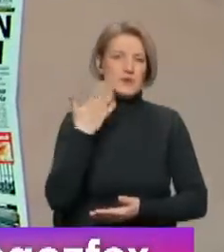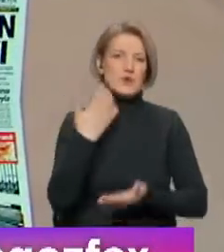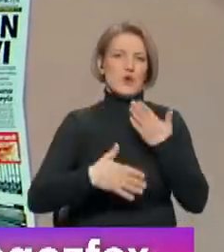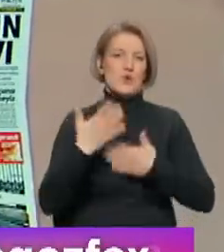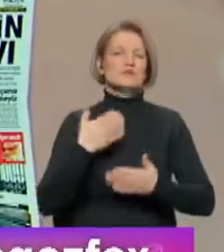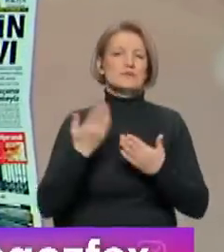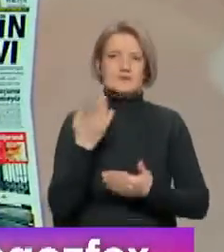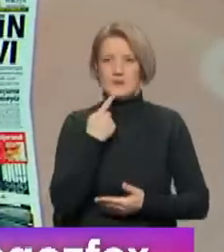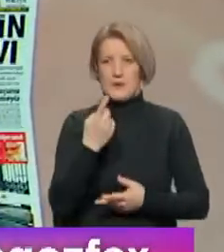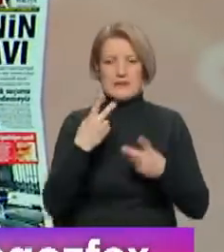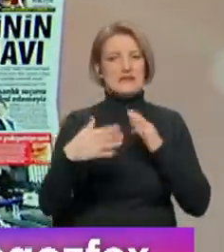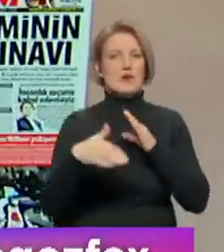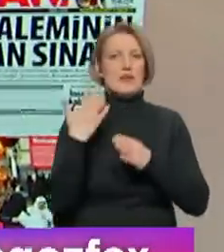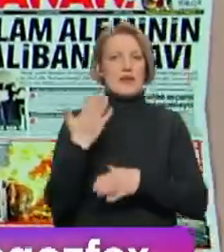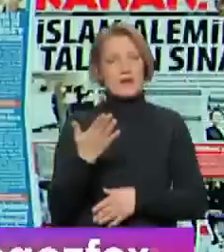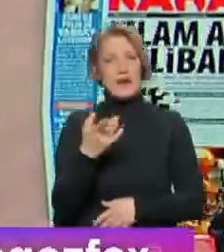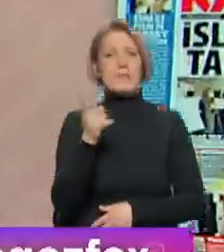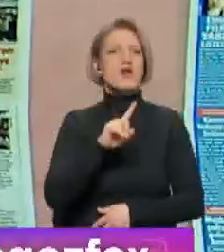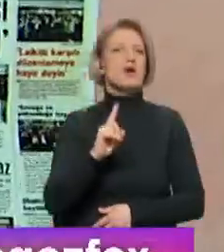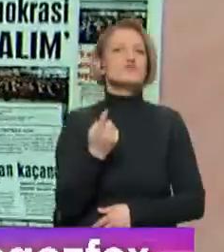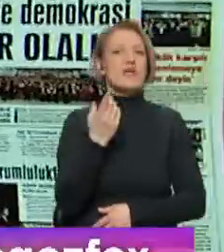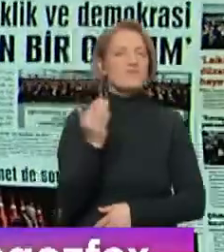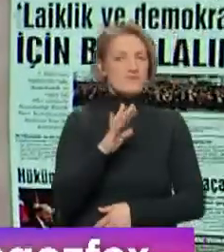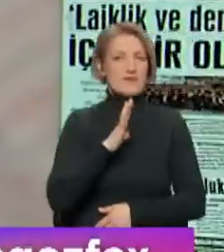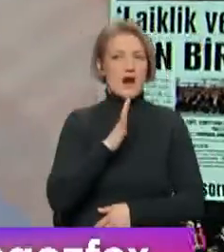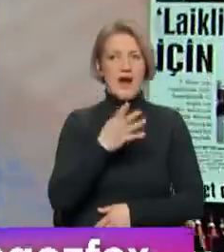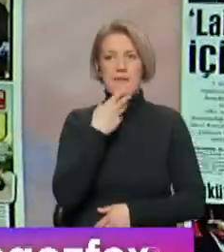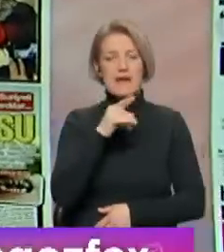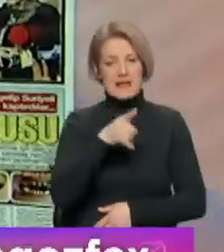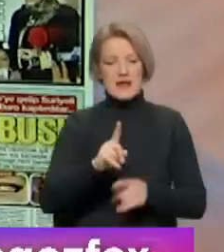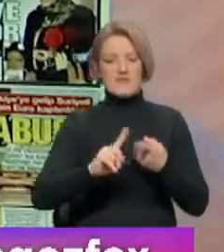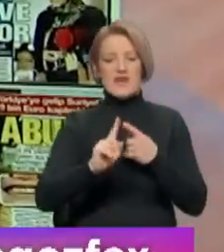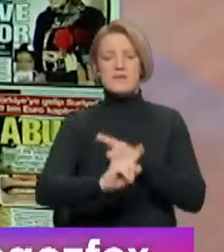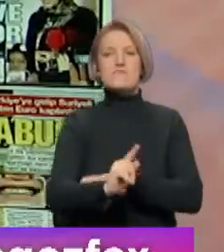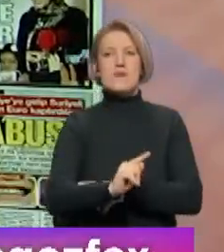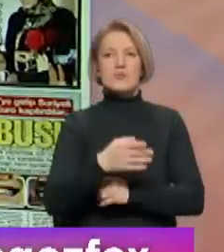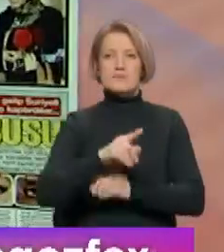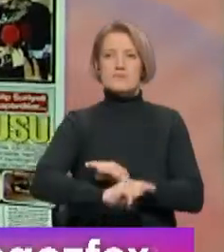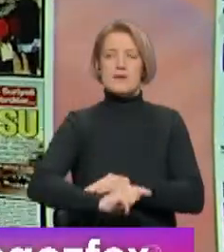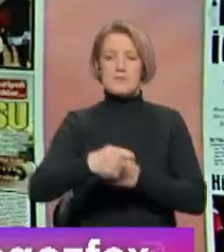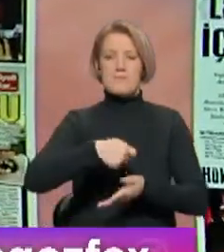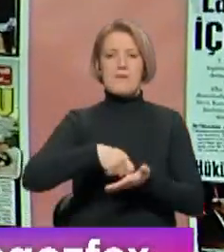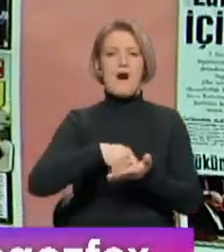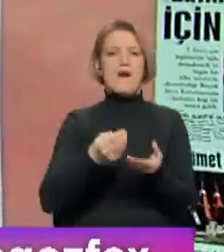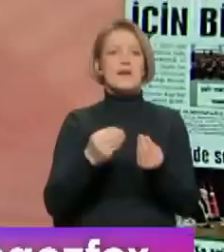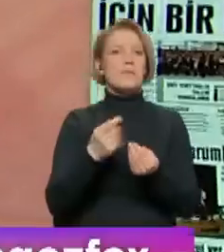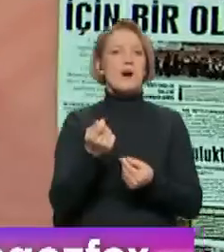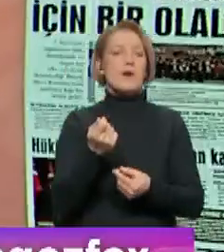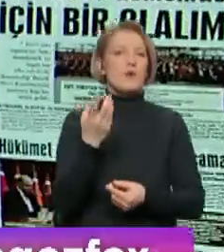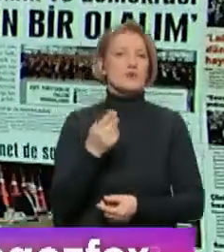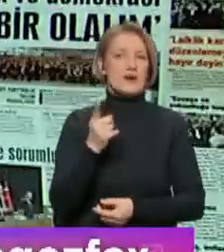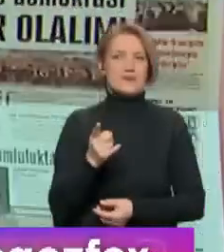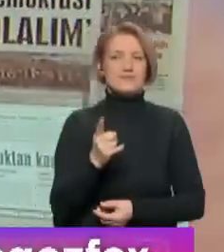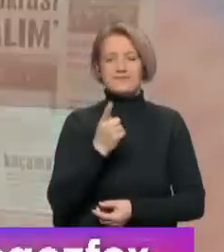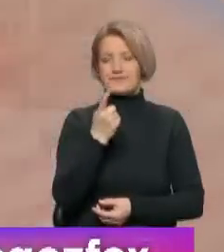aktarıyorlar sonra gelelim mi bir başka müjde emeklerim ve memurların Sizce maaş zammı ne kadar olacak